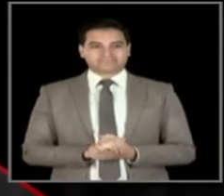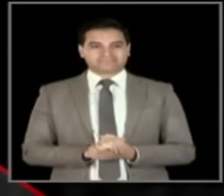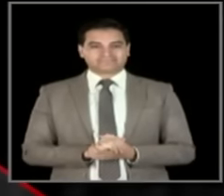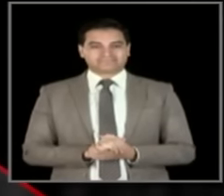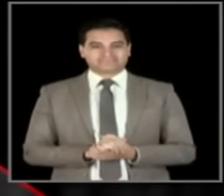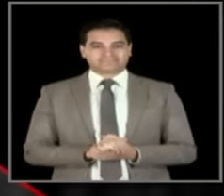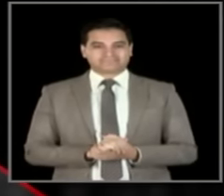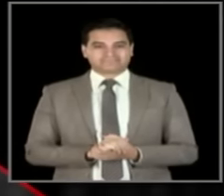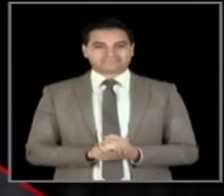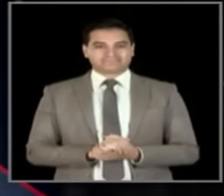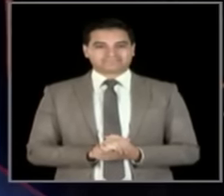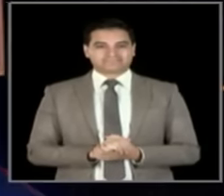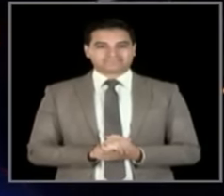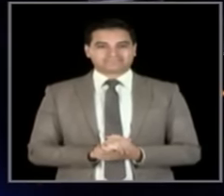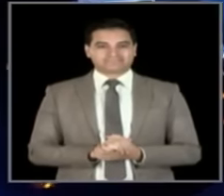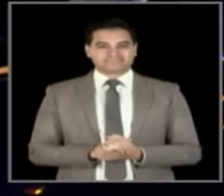العلم.